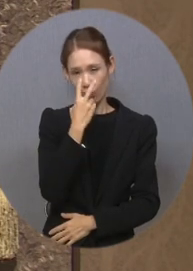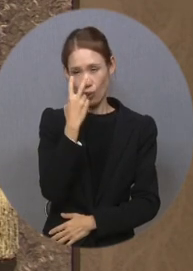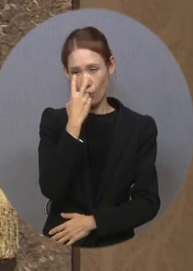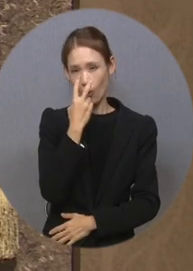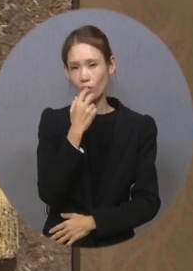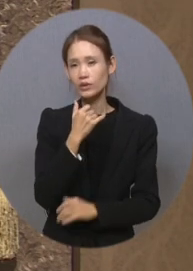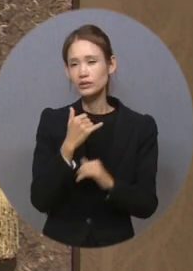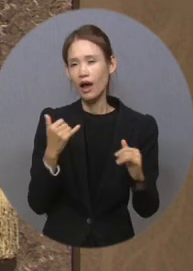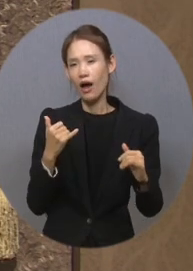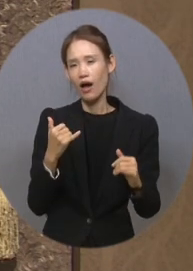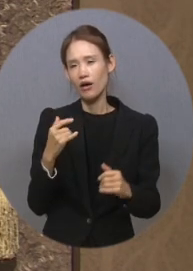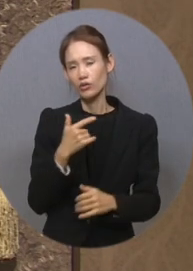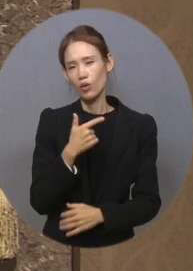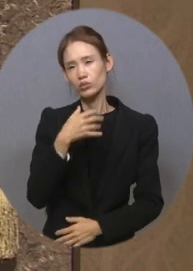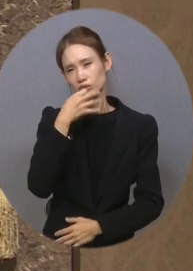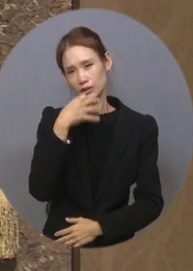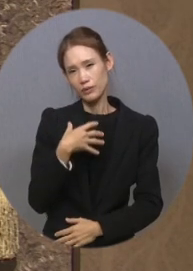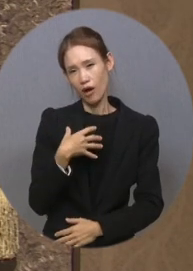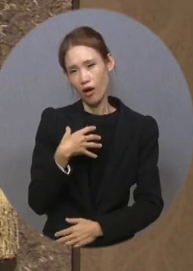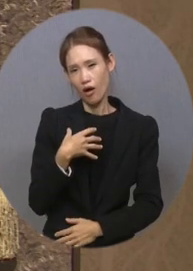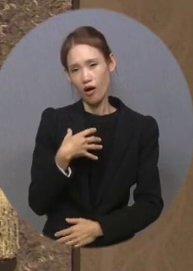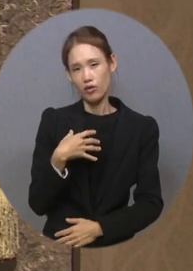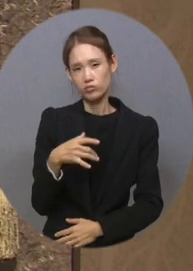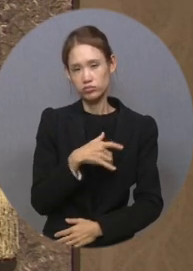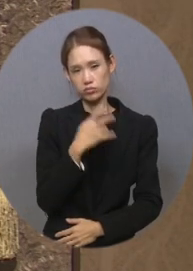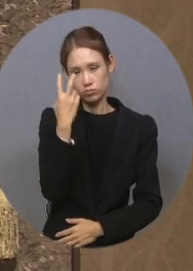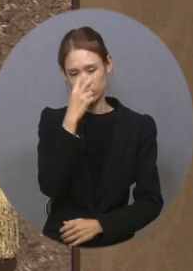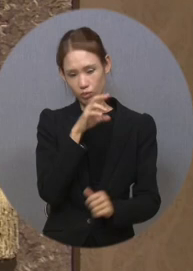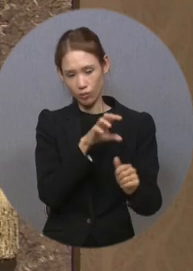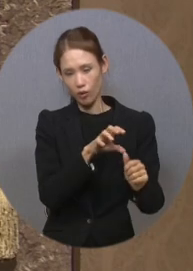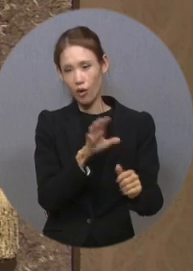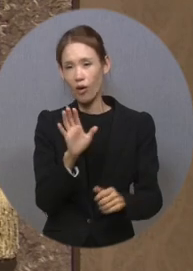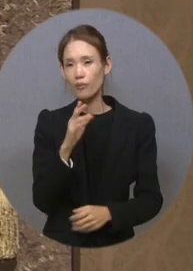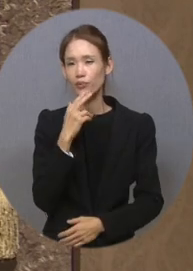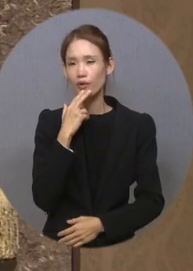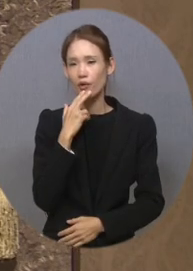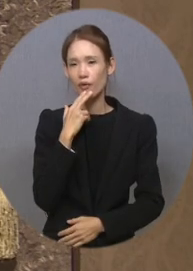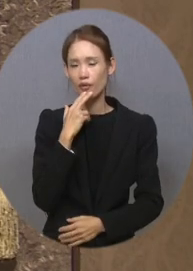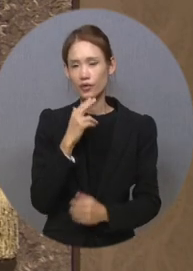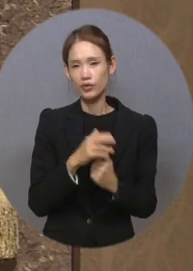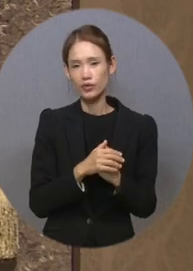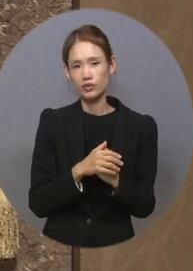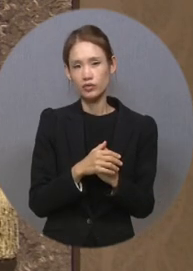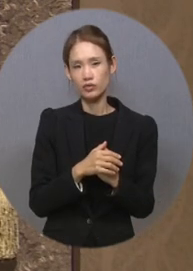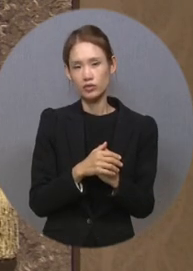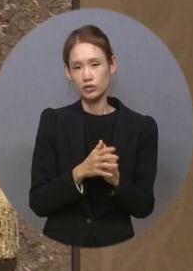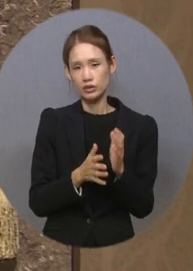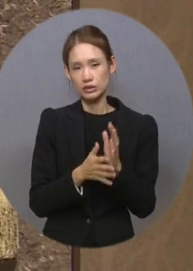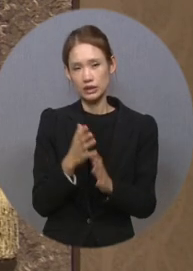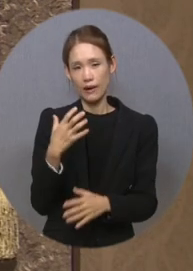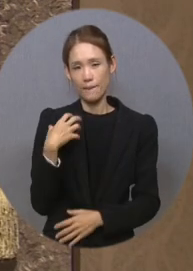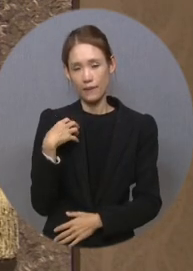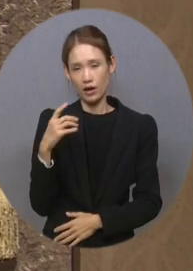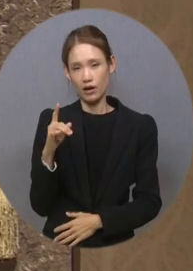힘드세요. 어디 무슨 일이 있어도 어디 보호해 줄 곳이 없으니까 그래서 시가 지금 하고 있는 것이